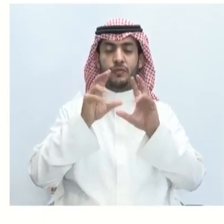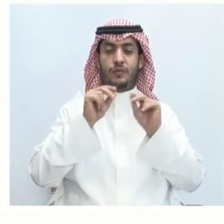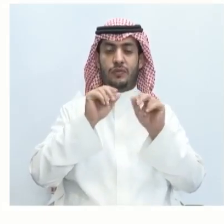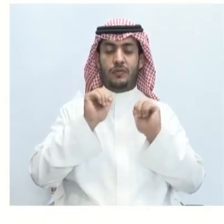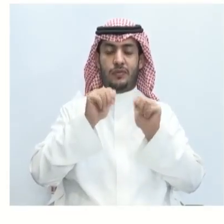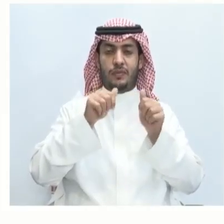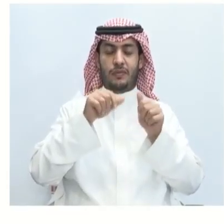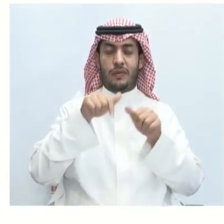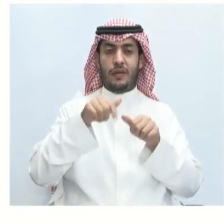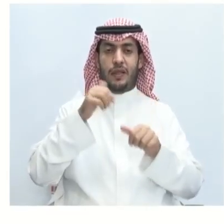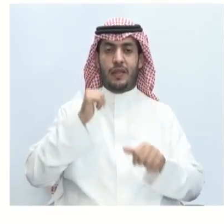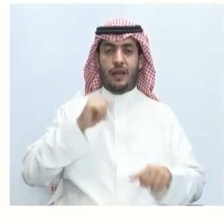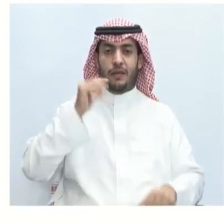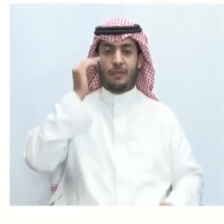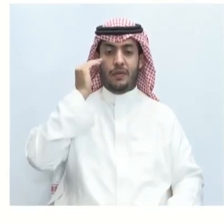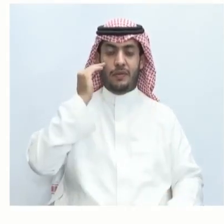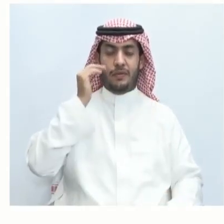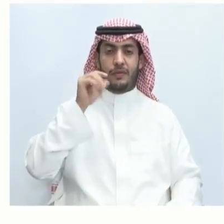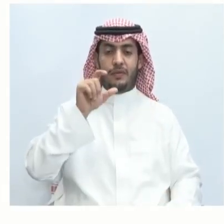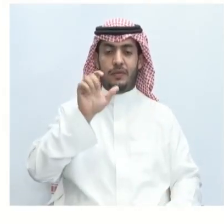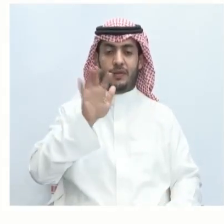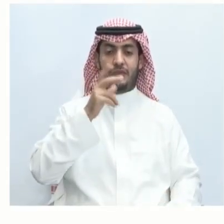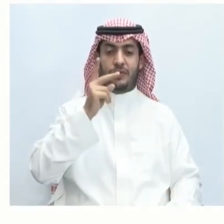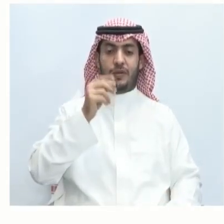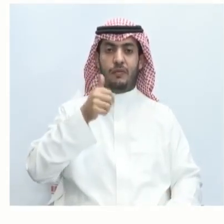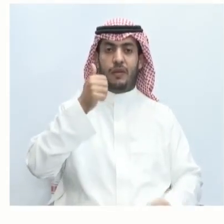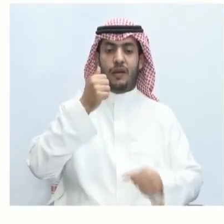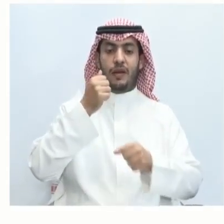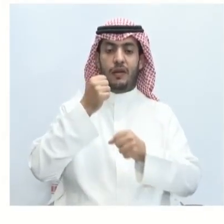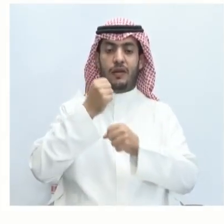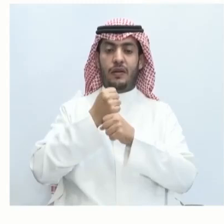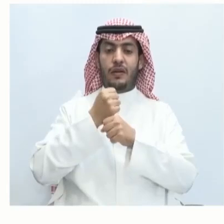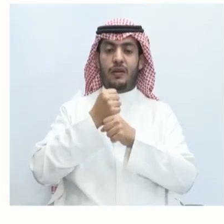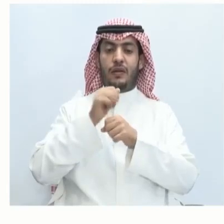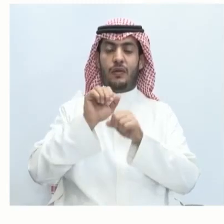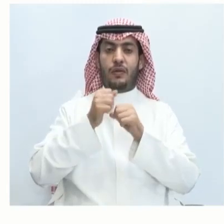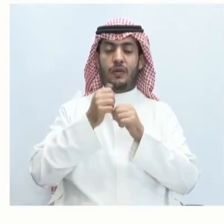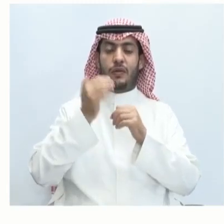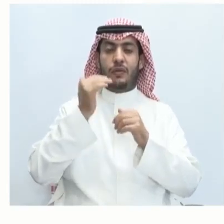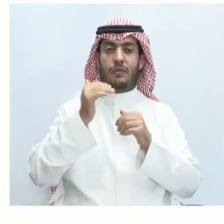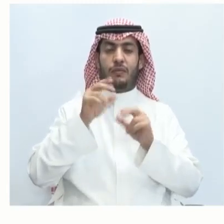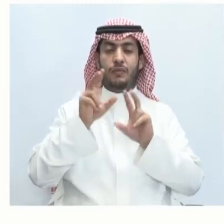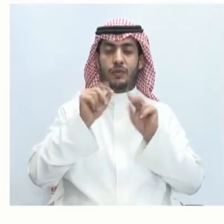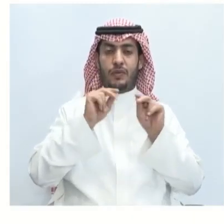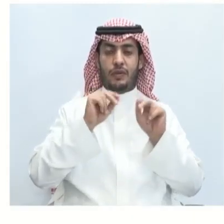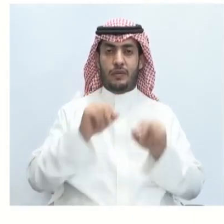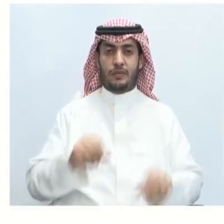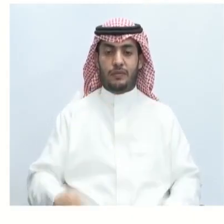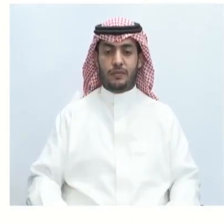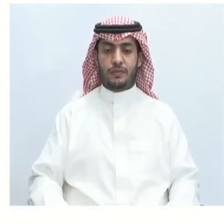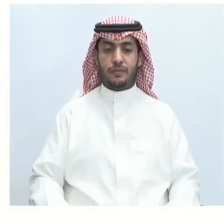ننطلق واياكم ابنائي وبناتي هنا يقول يمكنك استعمال نماذج الك لطرح كسور